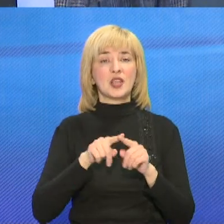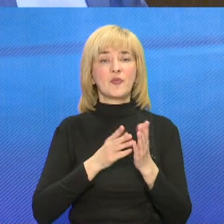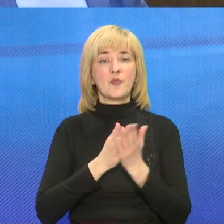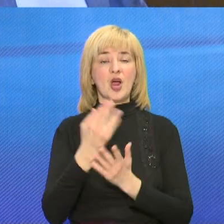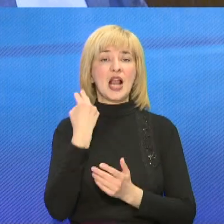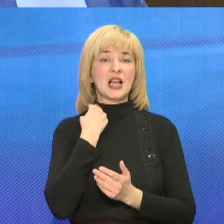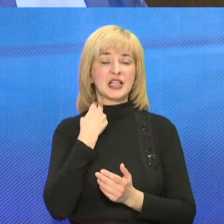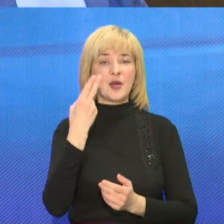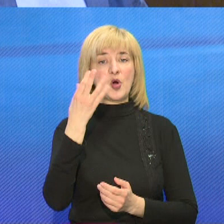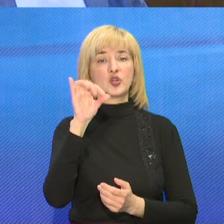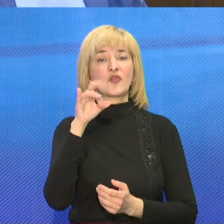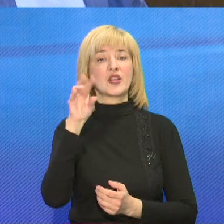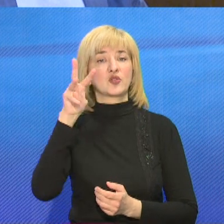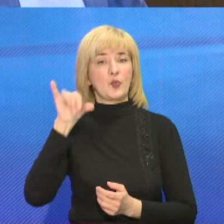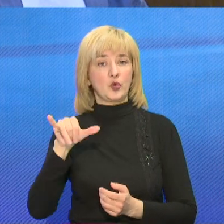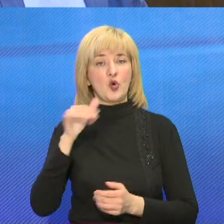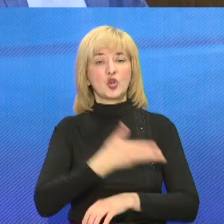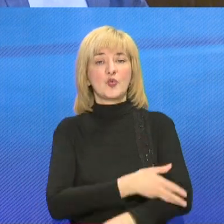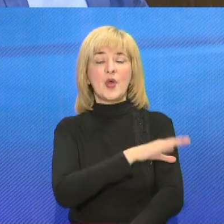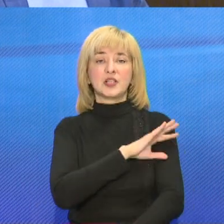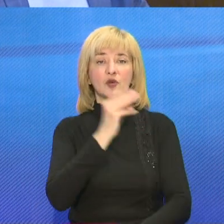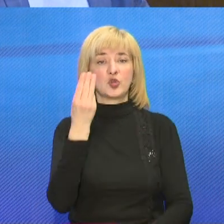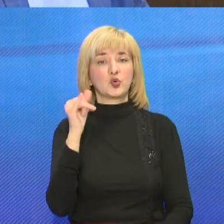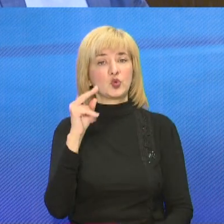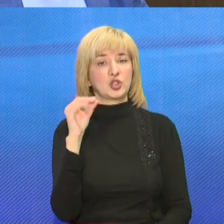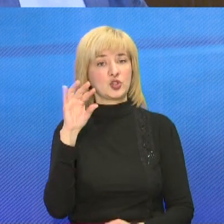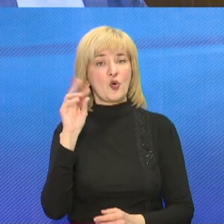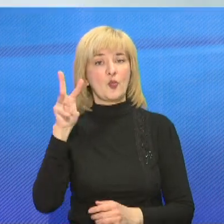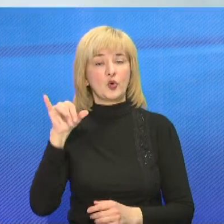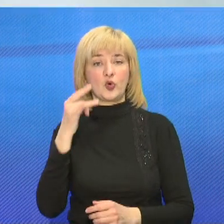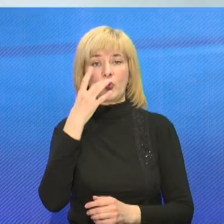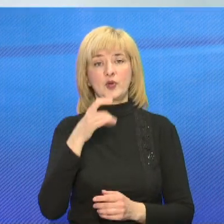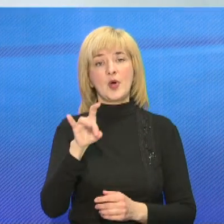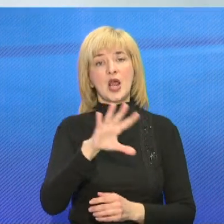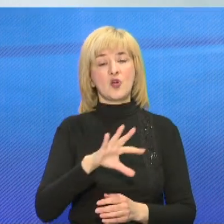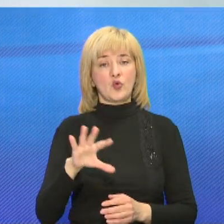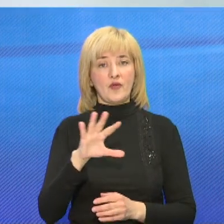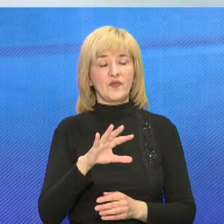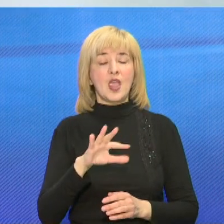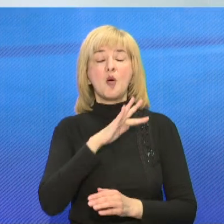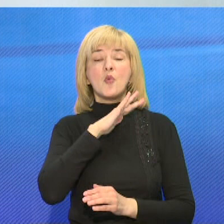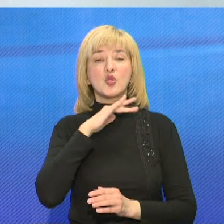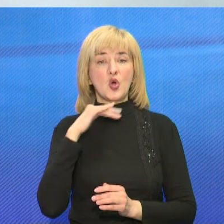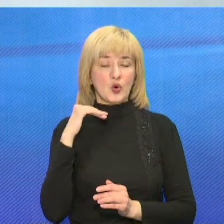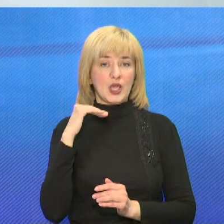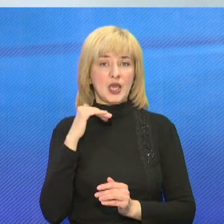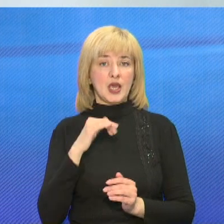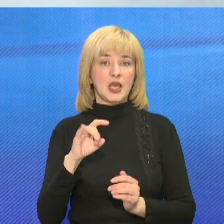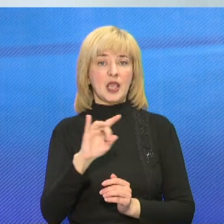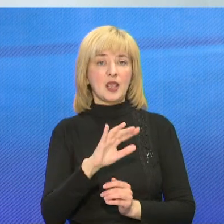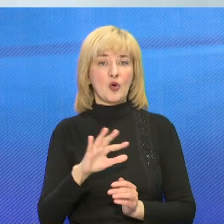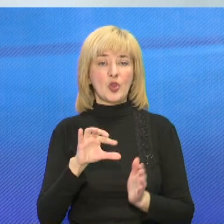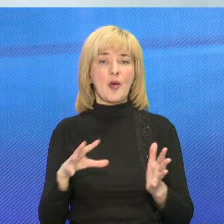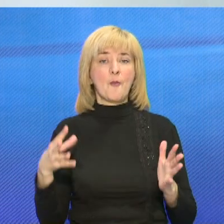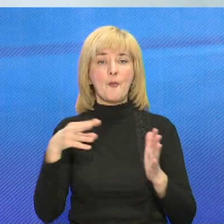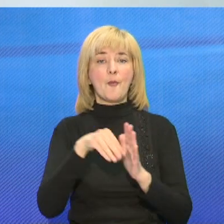Лидскому, Островецкому, Ашмянскому, Щучинскому, Гродинскому районам в области. Многие регионы подключились к